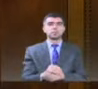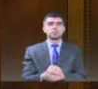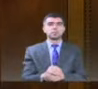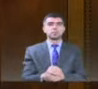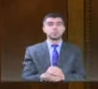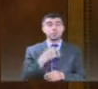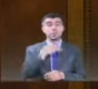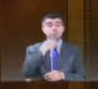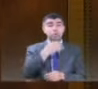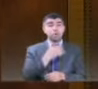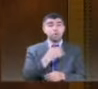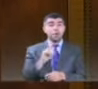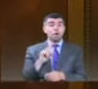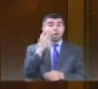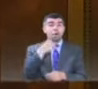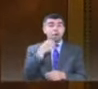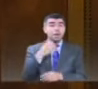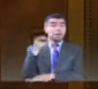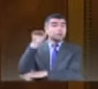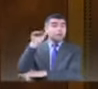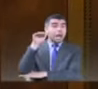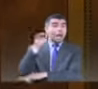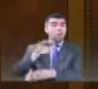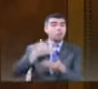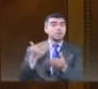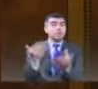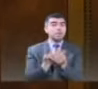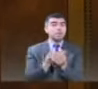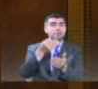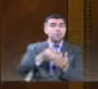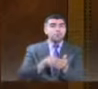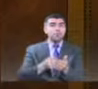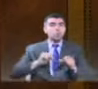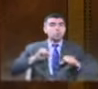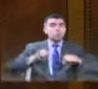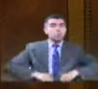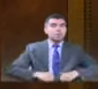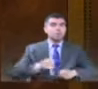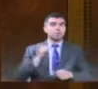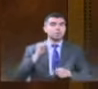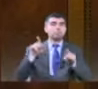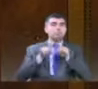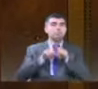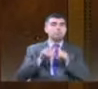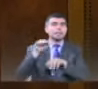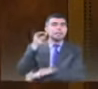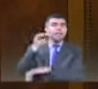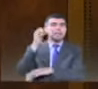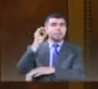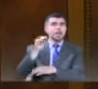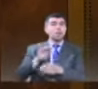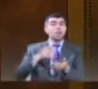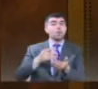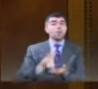وبخصوص القضية الوطنية، عبرت هذه الدول عن مواقف إيجابية تمثلت في الدعم الصريح لمشروع الحكم الذاتي،